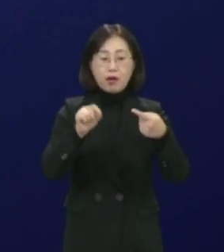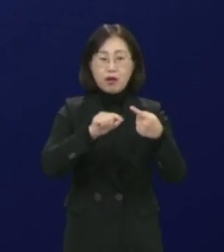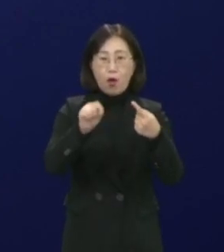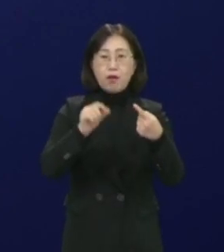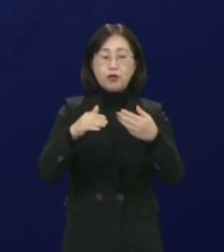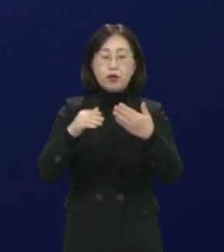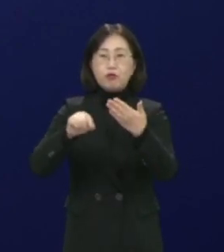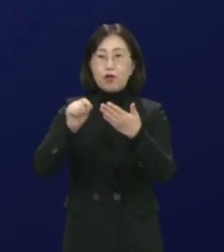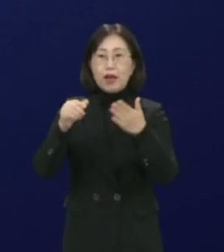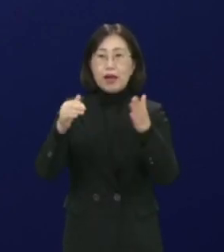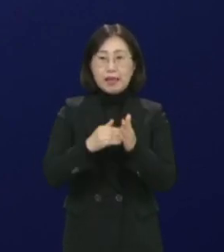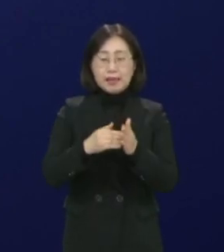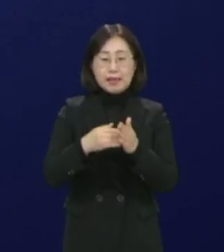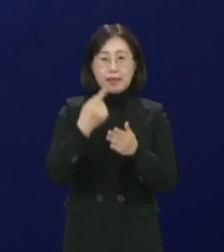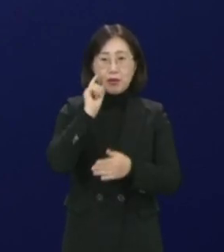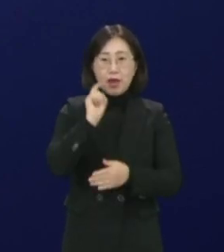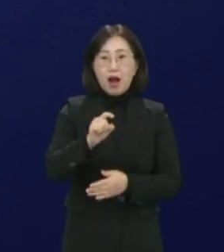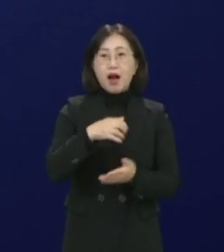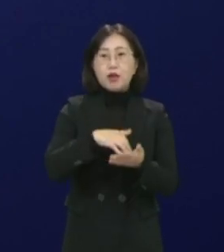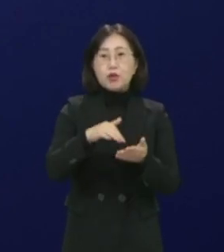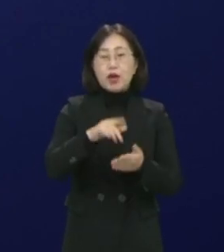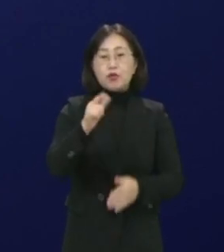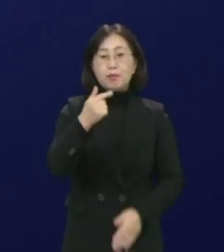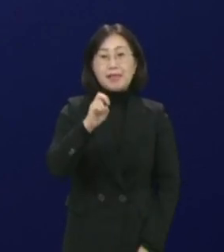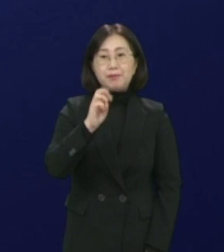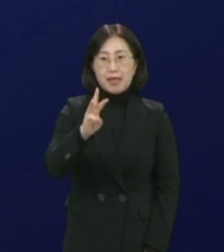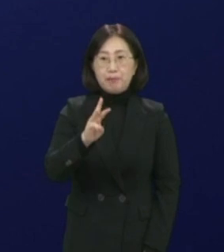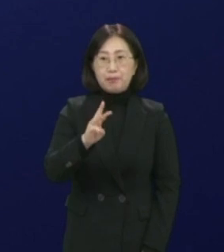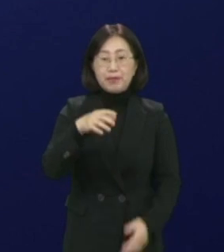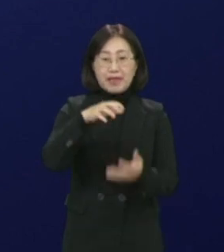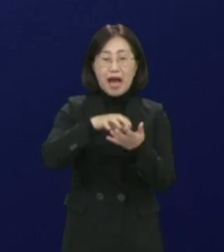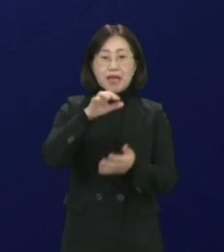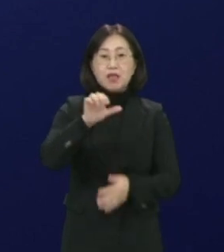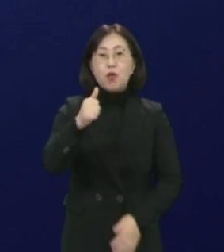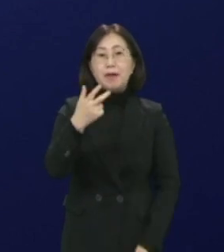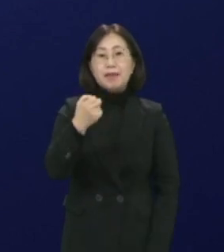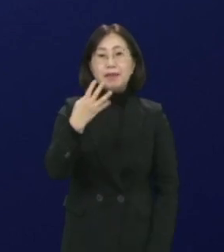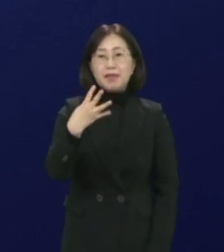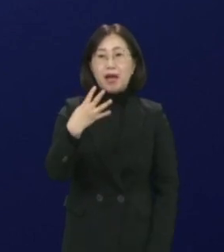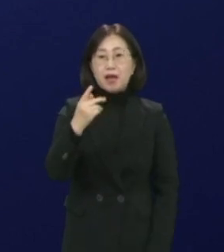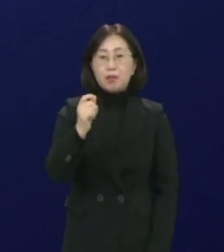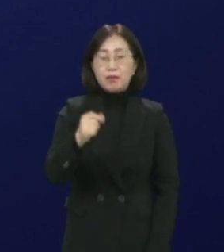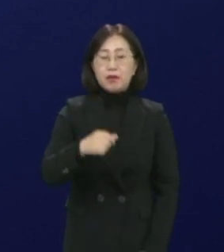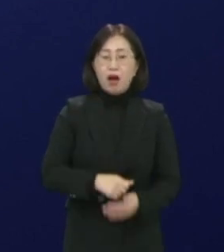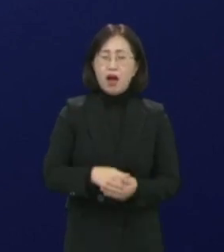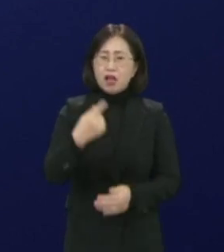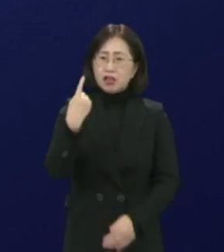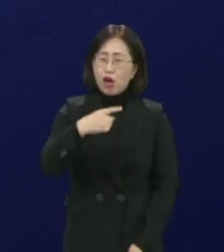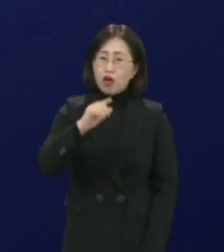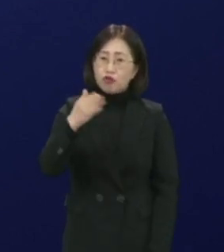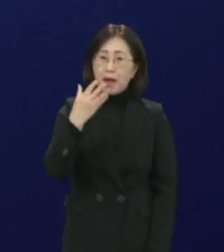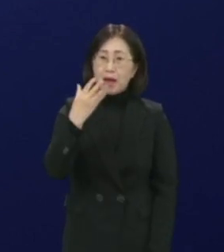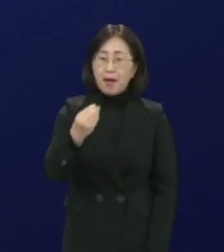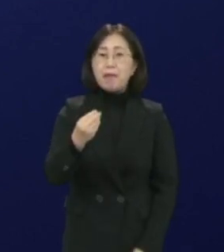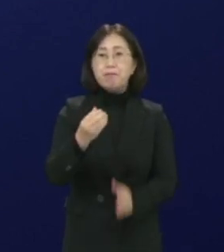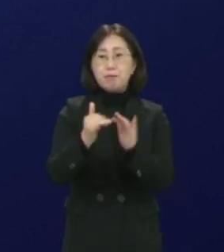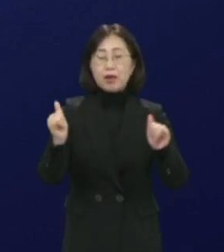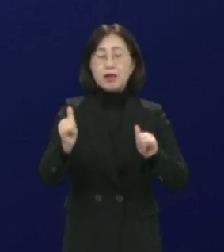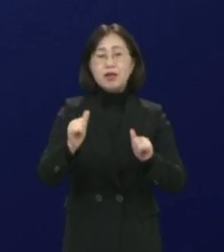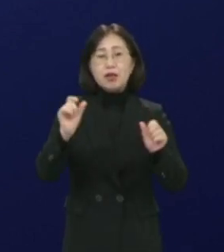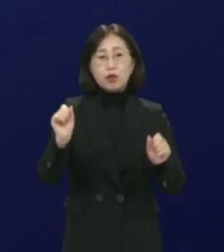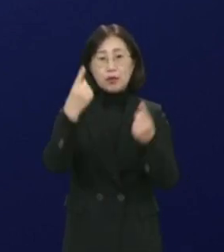관세청에 적발된 마약은 총 623건, 574kg으로 약 1,900만 명이 동시에 투약 가능한